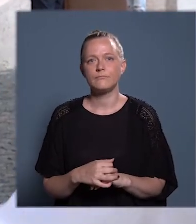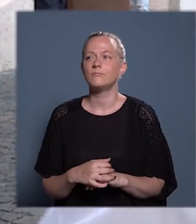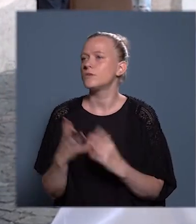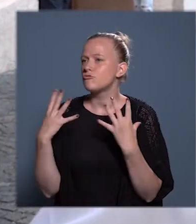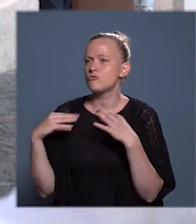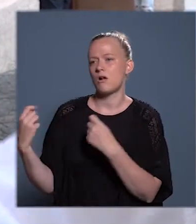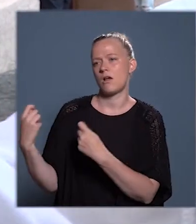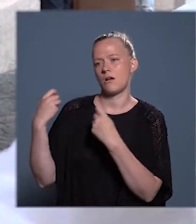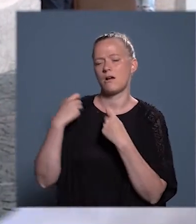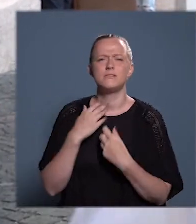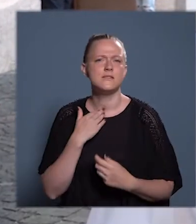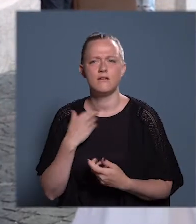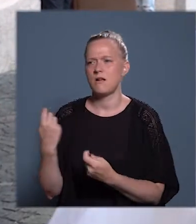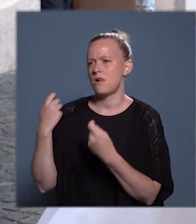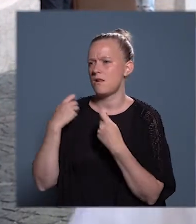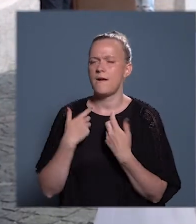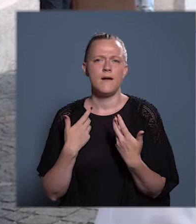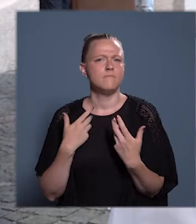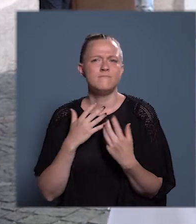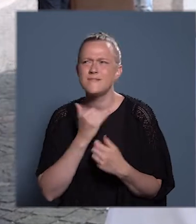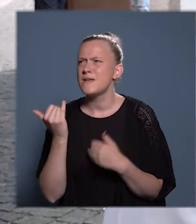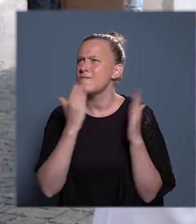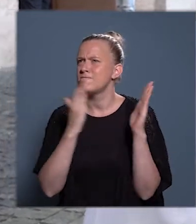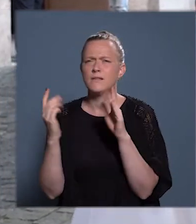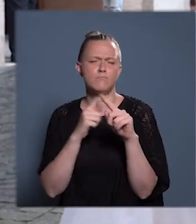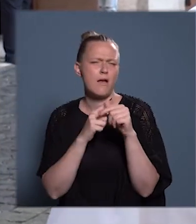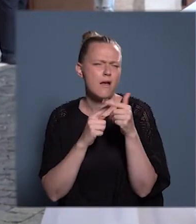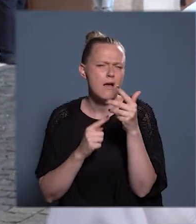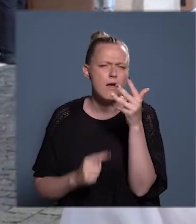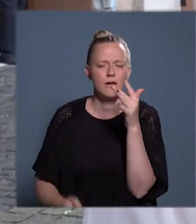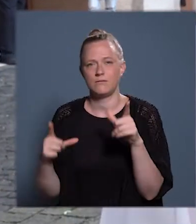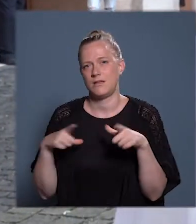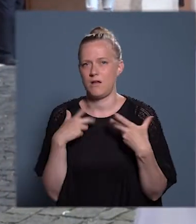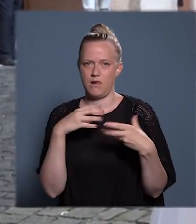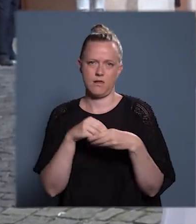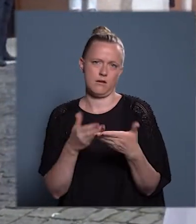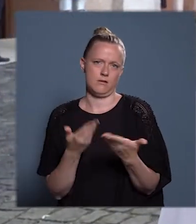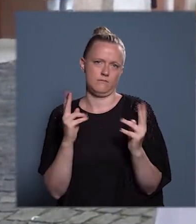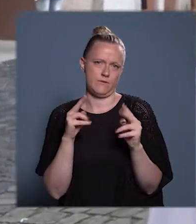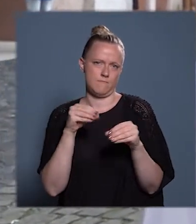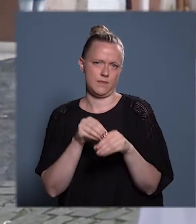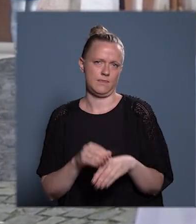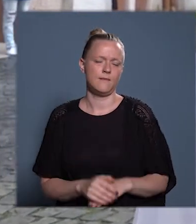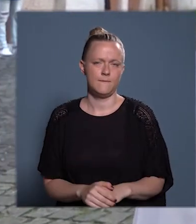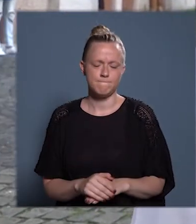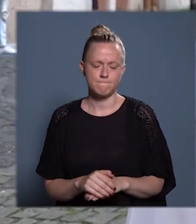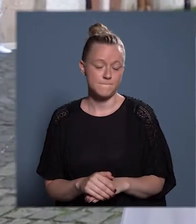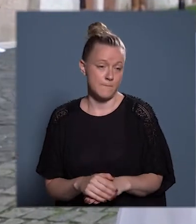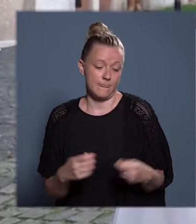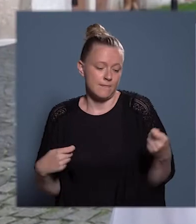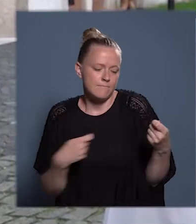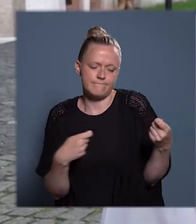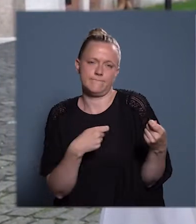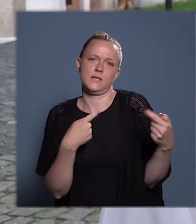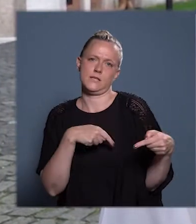a szerelemről, az évszakokról, meg annyi mindenről, ami az élet adottságai, tényleg megszólaltatjuk ezen a